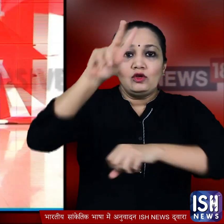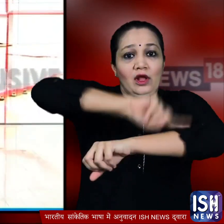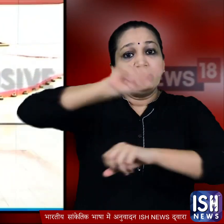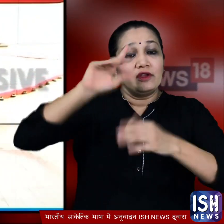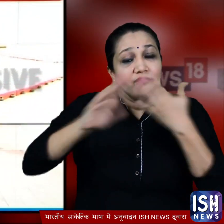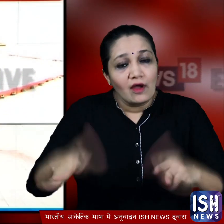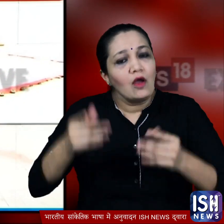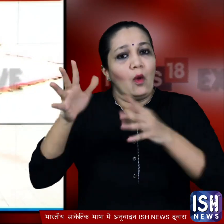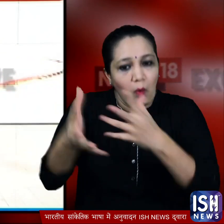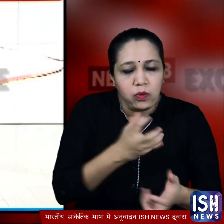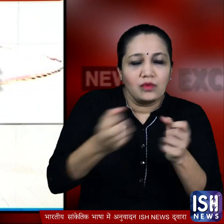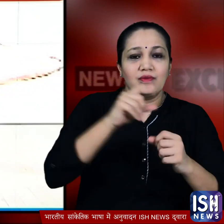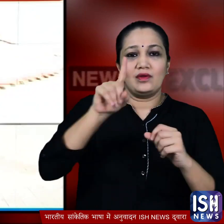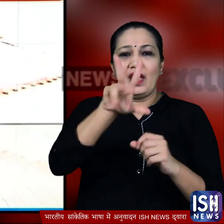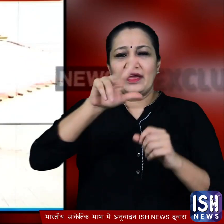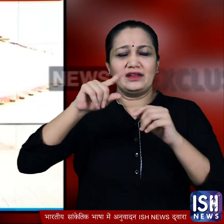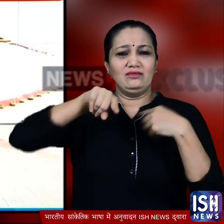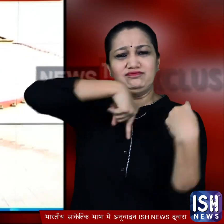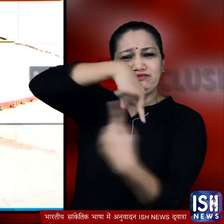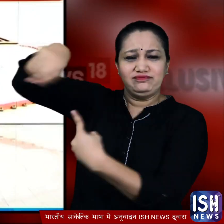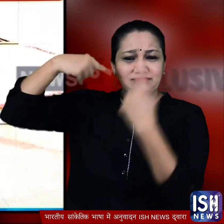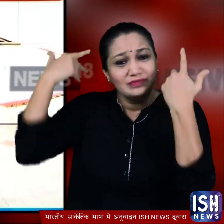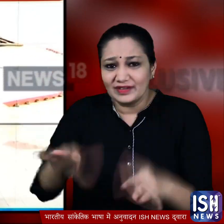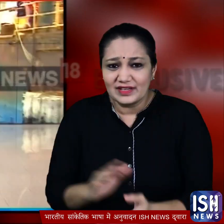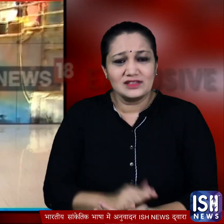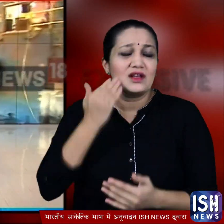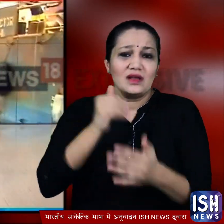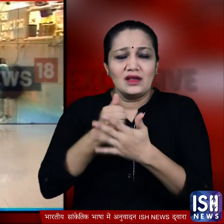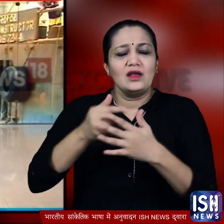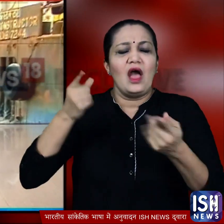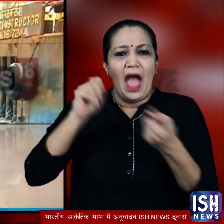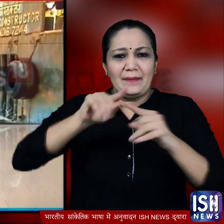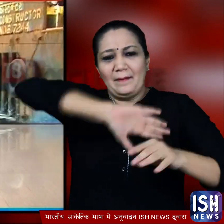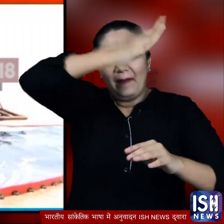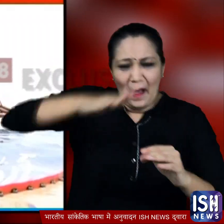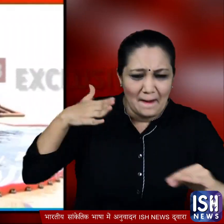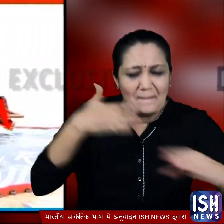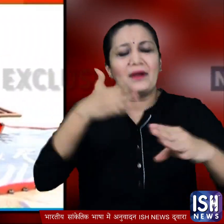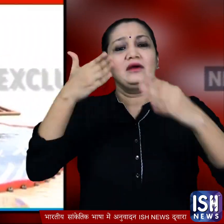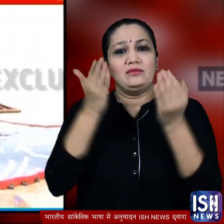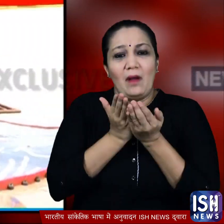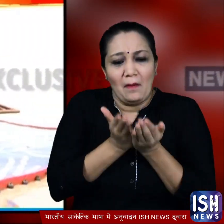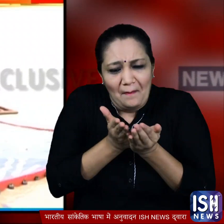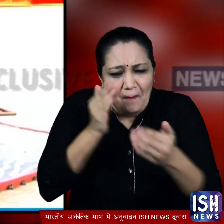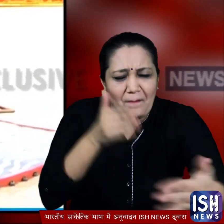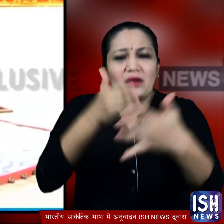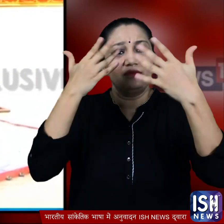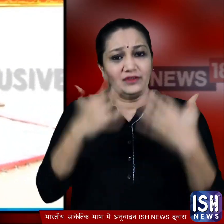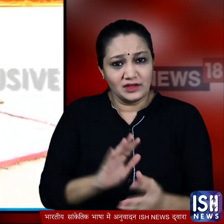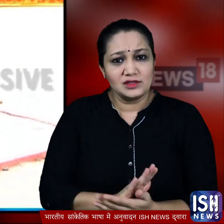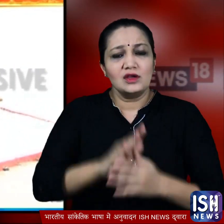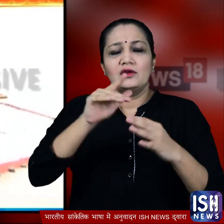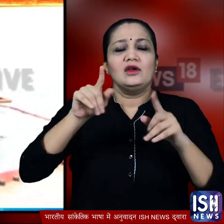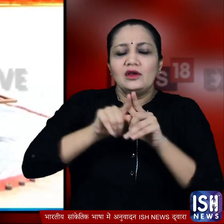भी जारी है। 18 मई को आए ताकतवर तूफान की वजह से यह जहाज समुद्र में एक चट्टान से टकरा गया और उसके बाद जहाज